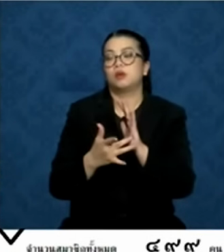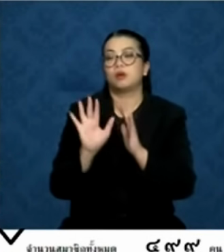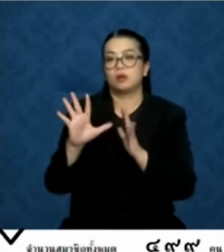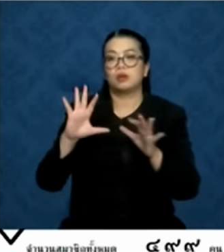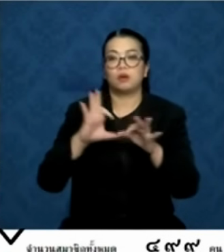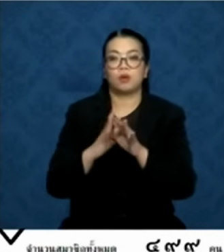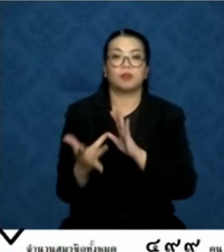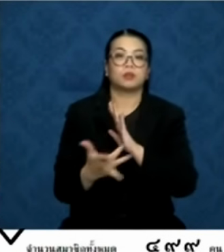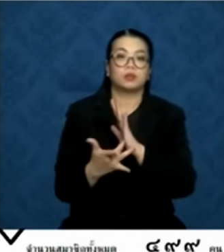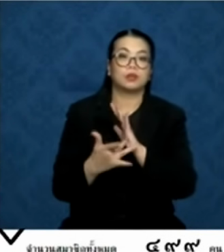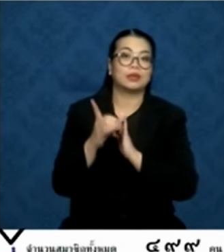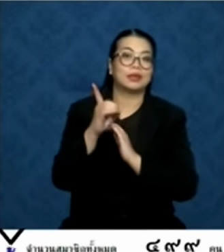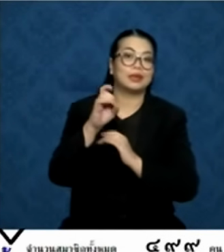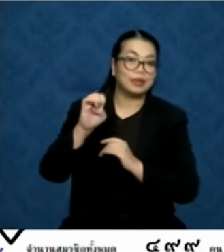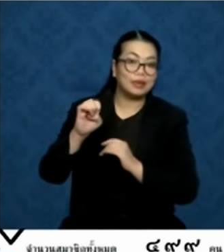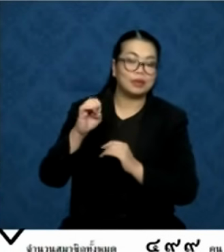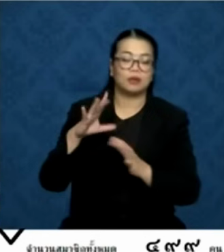ร่วมกัน